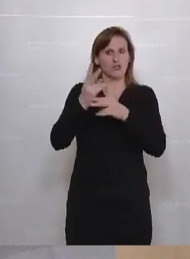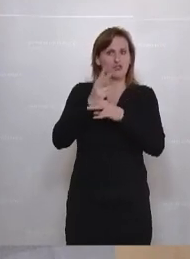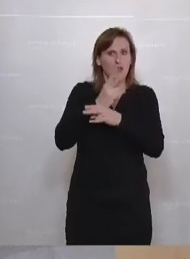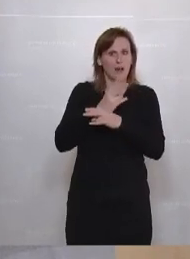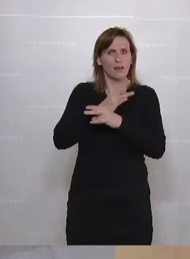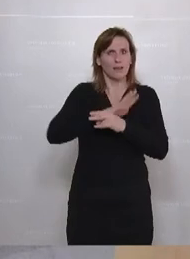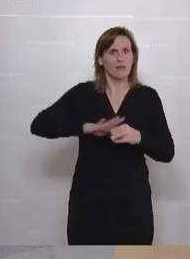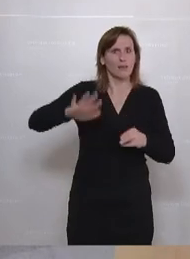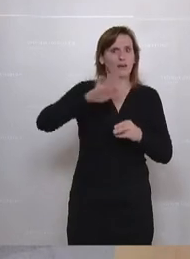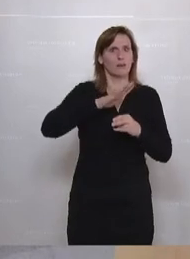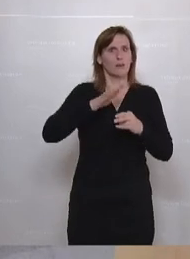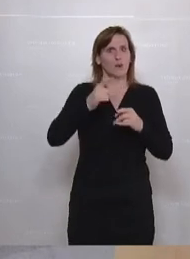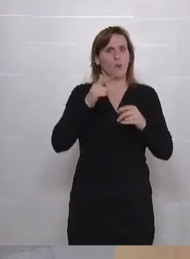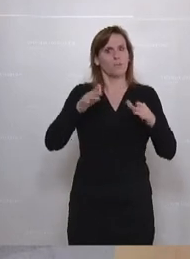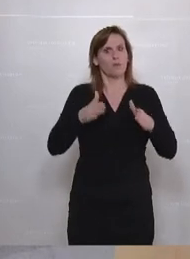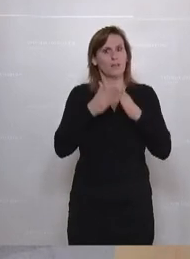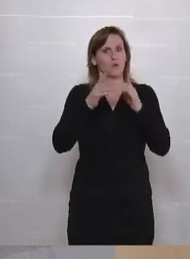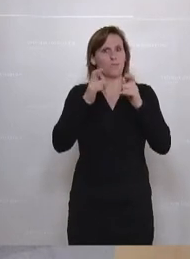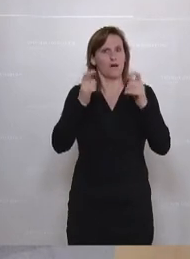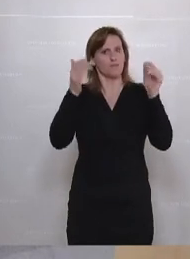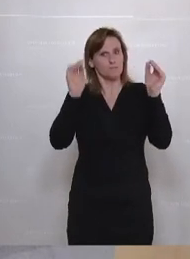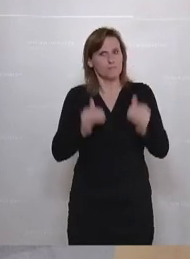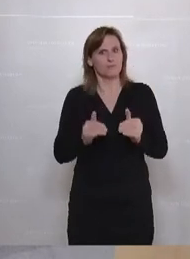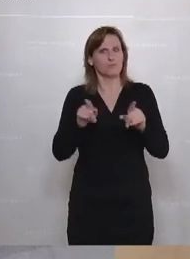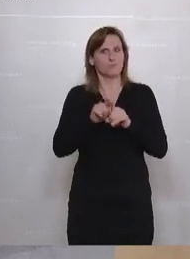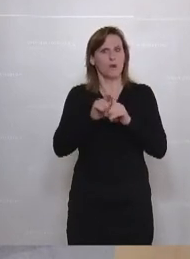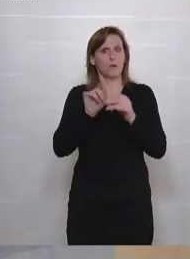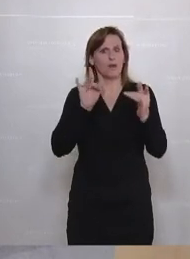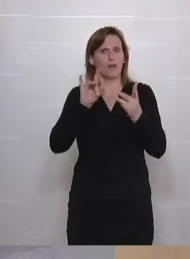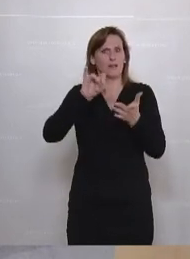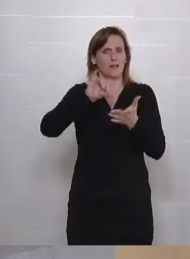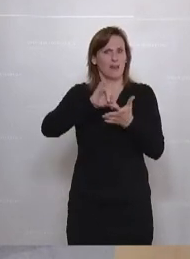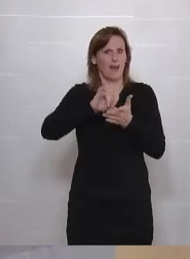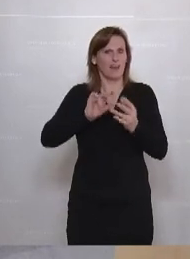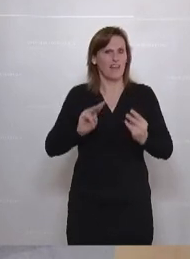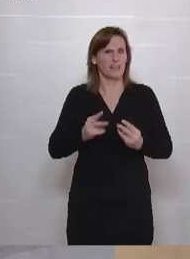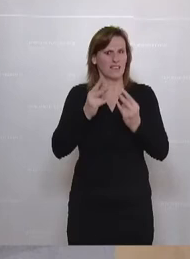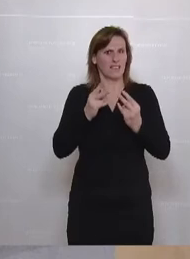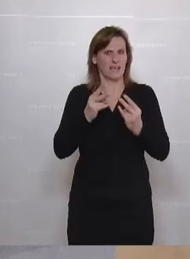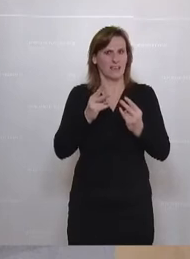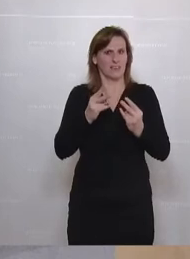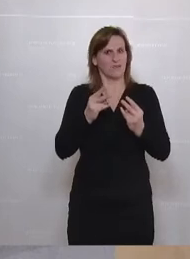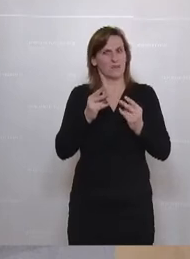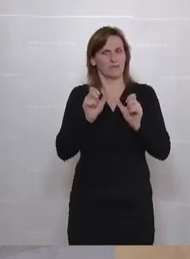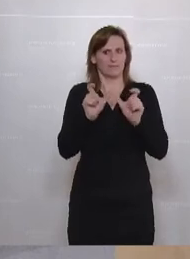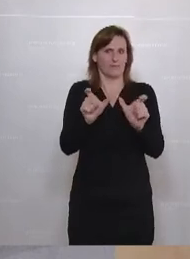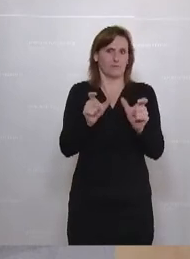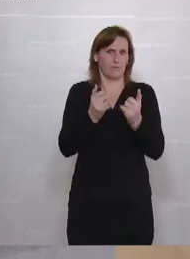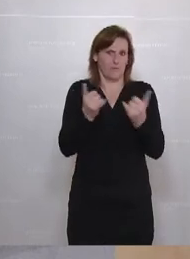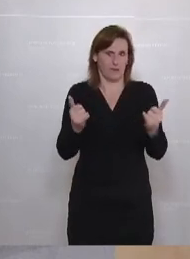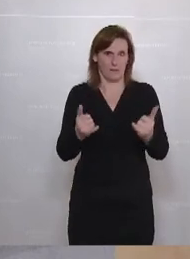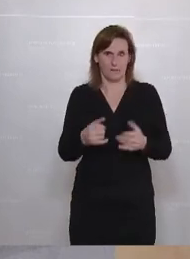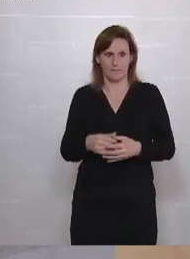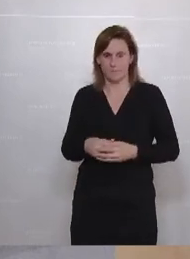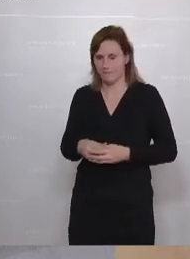die Abrüstung der Atomwaffen und gegen die Kernenergie sozusagen entschiedener aufzutreten? Danke sehr. Für mich ist